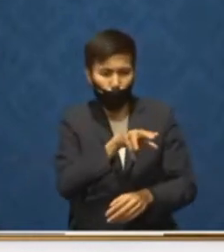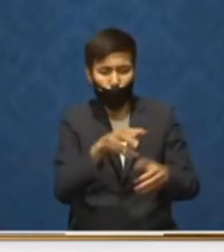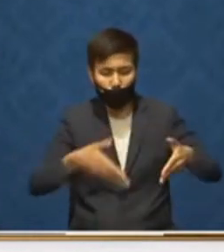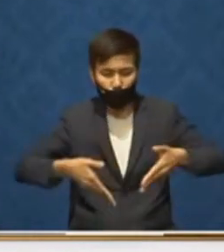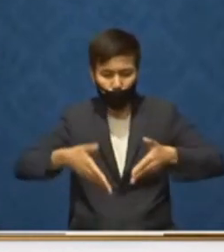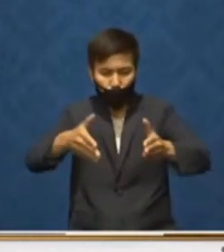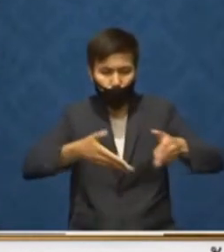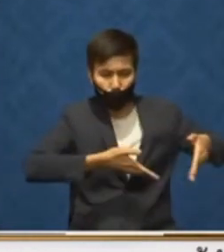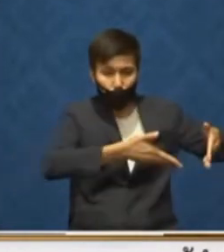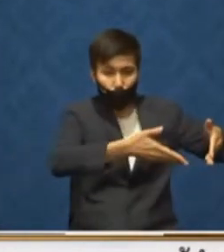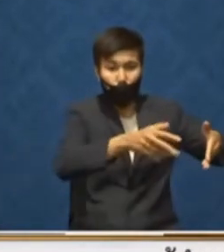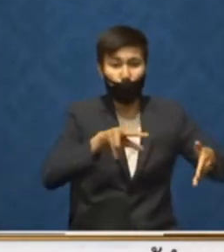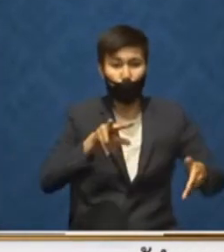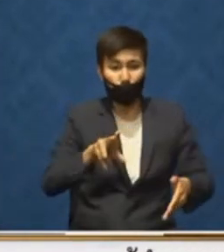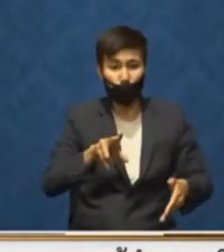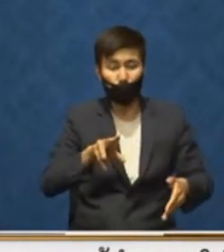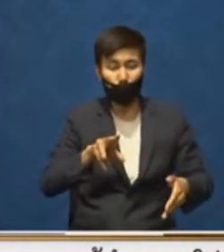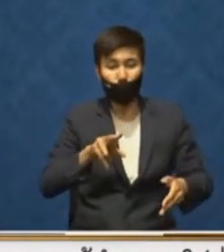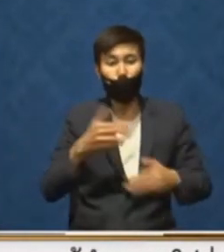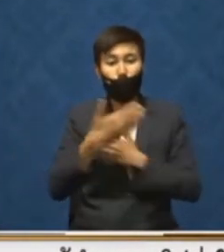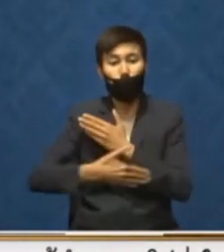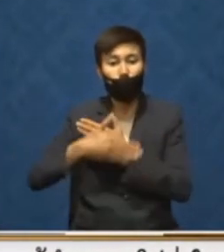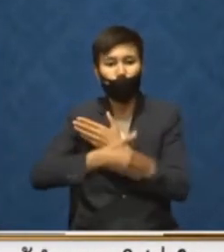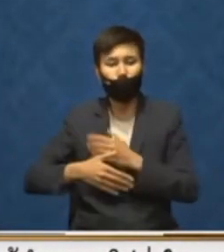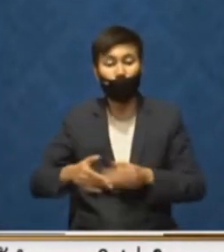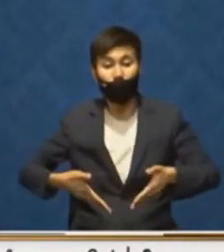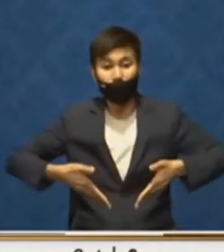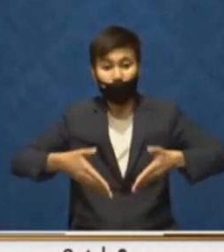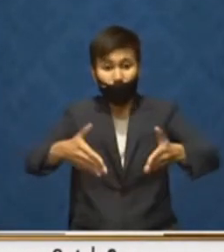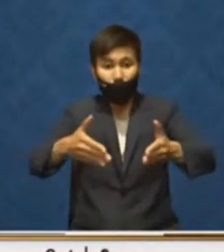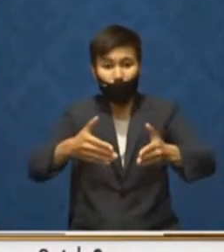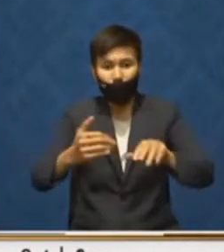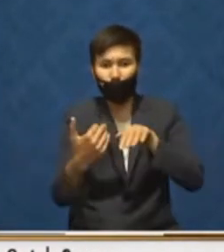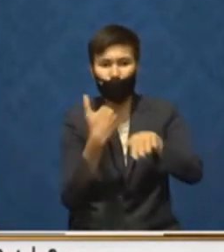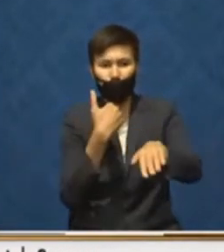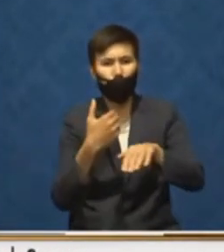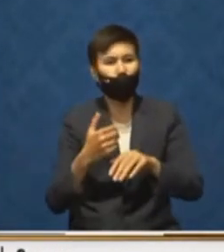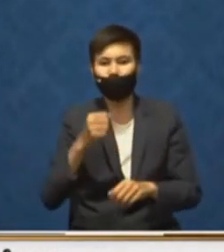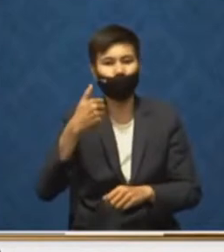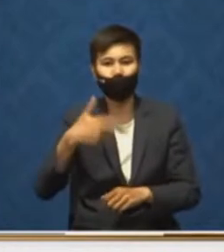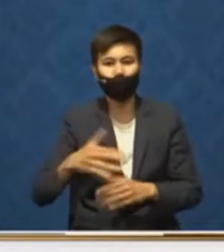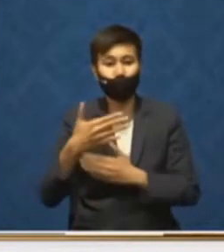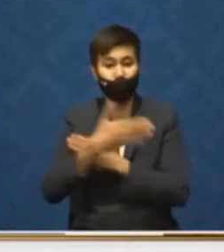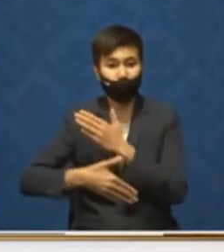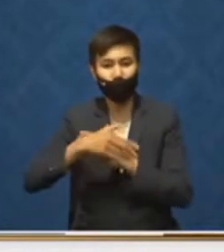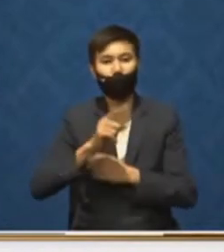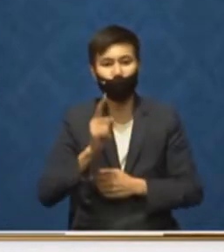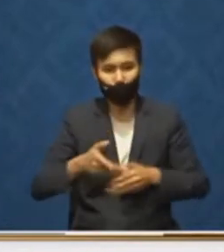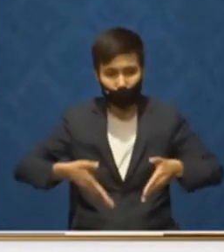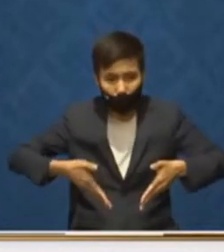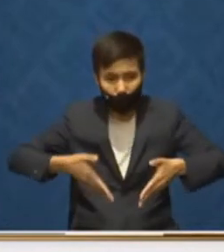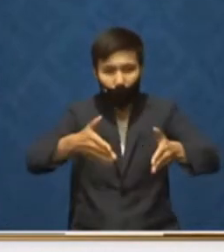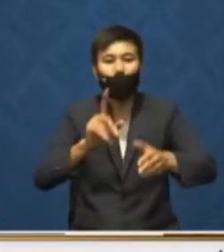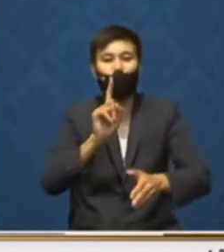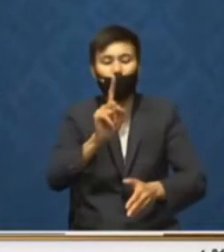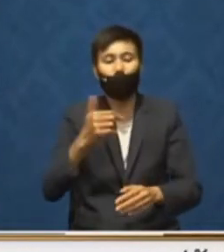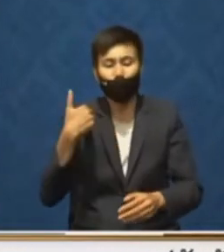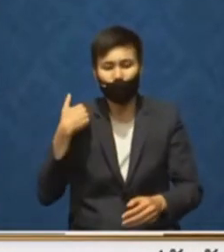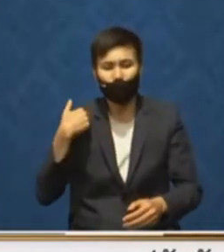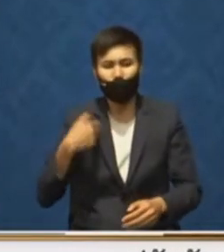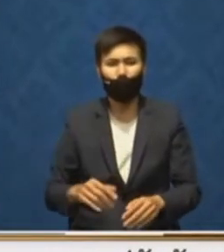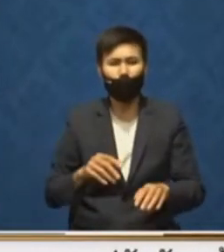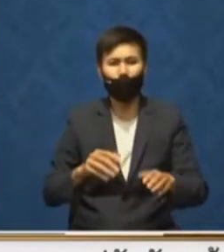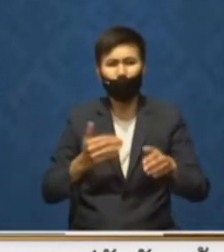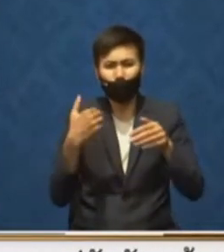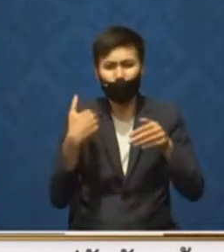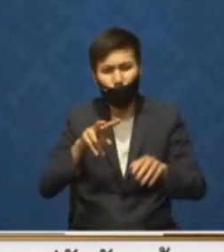เคยทางทางเดียวทั้งคู่คือทางเดียวมันวิ่งสวนกันไม่ได้นั่นแหละเขาเรียกทางเดียวมันคนก็ยังรางคู่รางเดี่ยวแล้วพวกไม่รู้